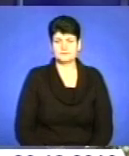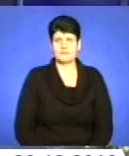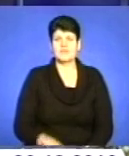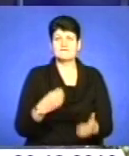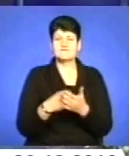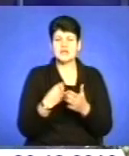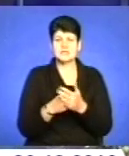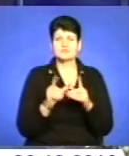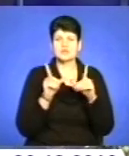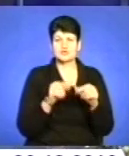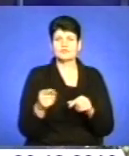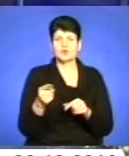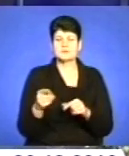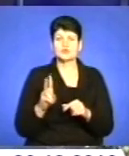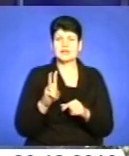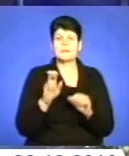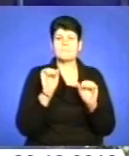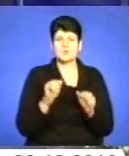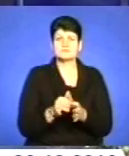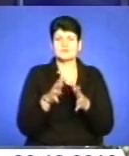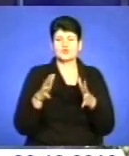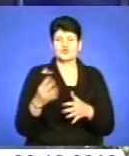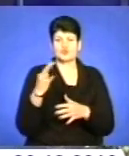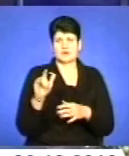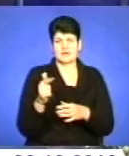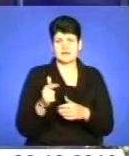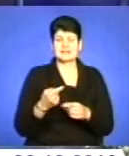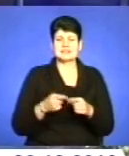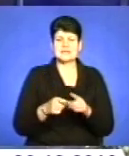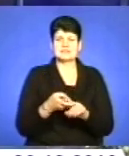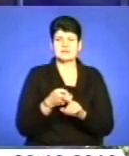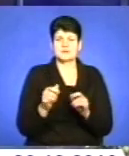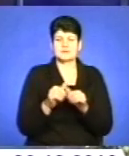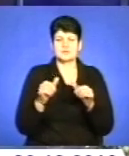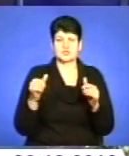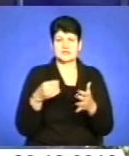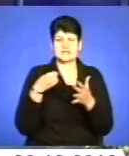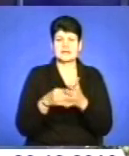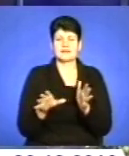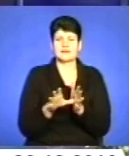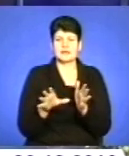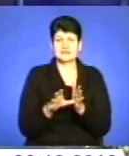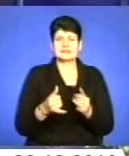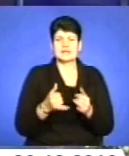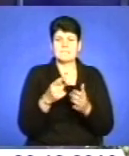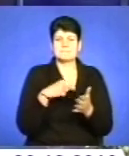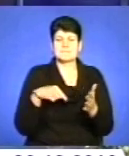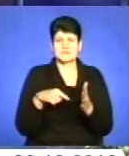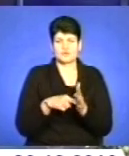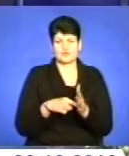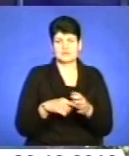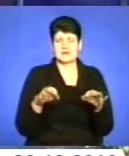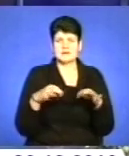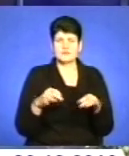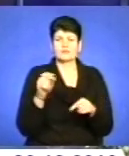Вартість проїзду у тернопільських тролейбусах може зрости до 4 гривень. Це пов'язано із зростанням тарифів на електроенергію для міського електричного транспорту,